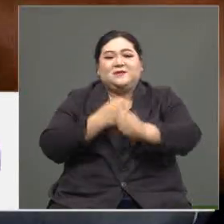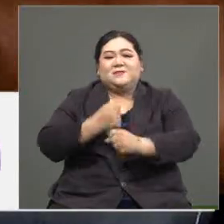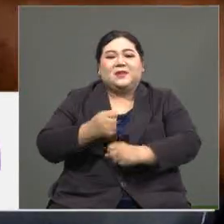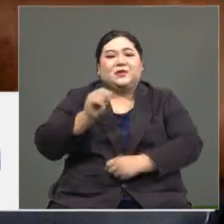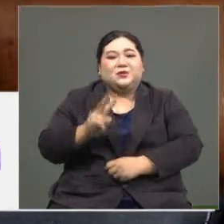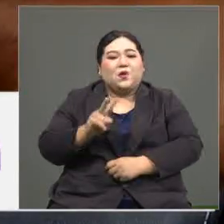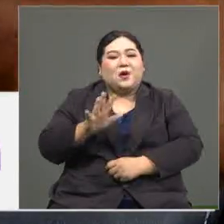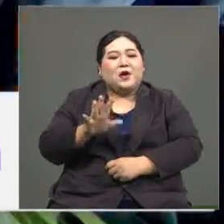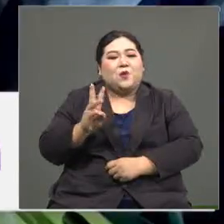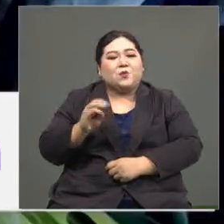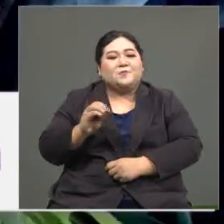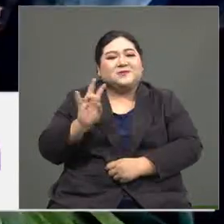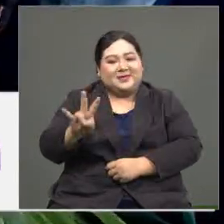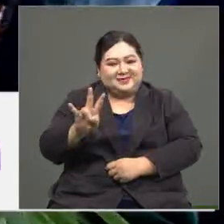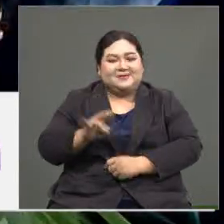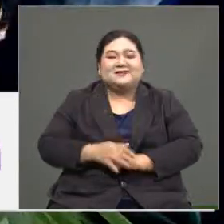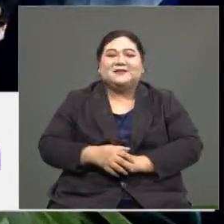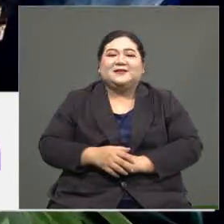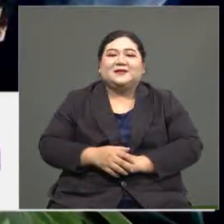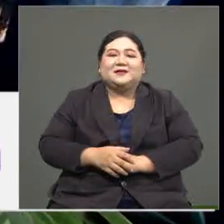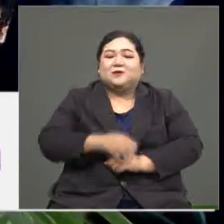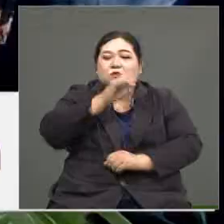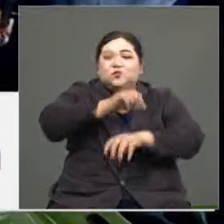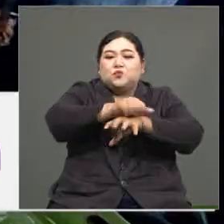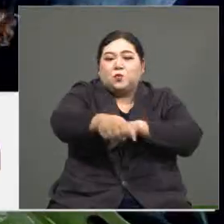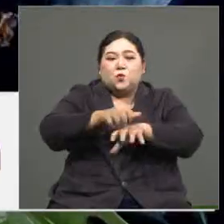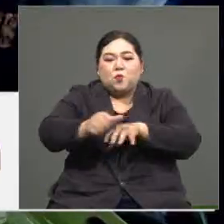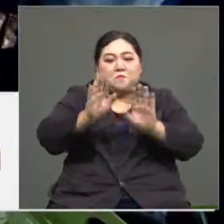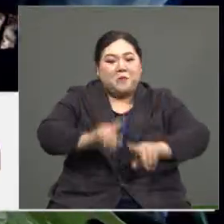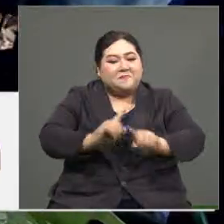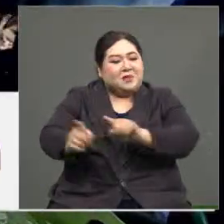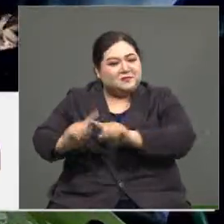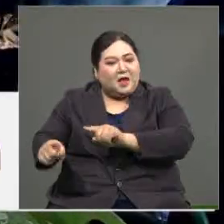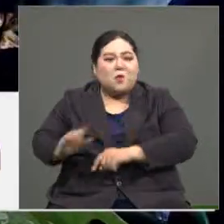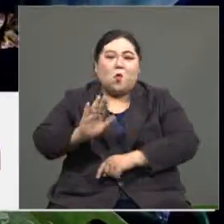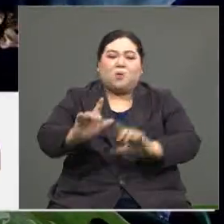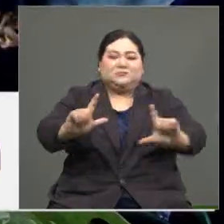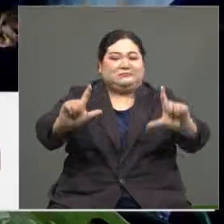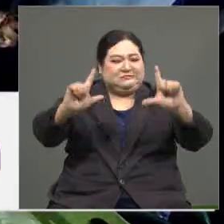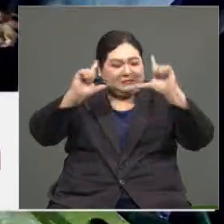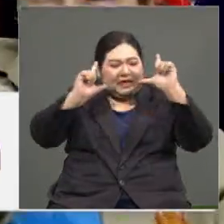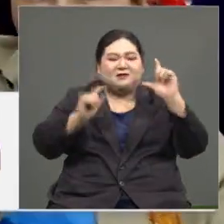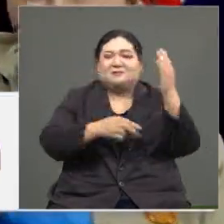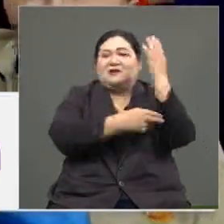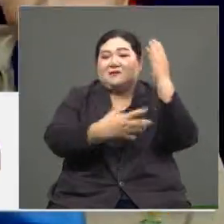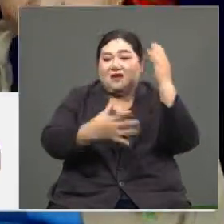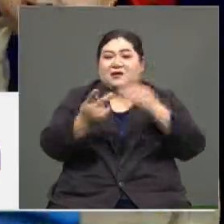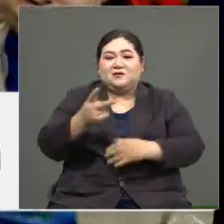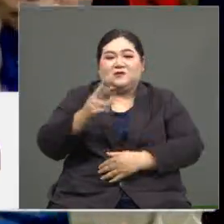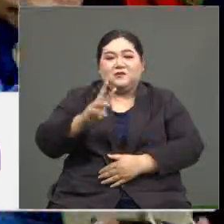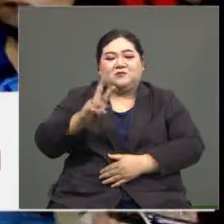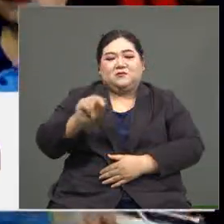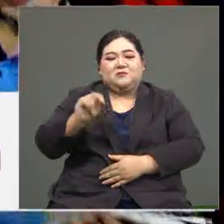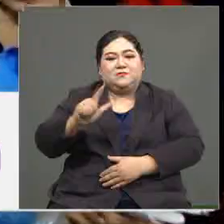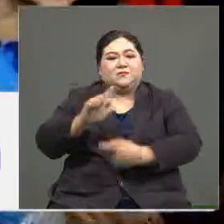เนี่ยก็เรียกว่าเป็นการยกสวนส้มโอพันธุ์ส้มโอหอมควนลังผลไม้ขึ้นชื่อแล้วก็เป็นผลไม้พื้นถิ่น